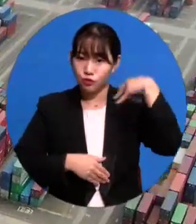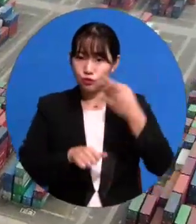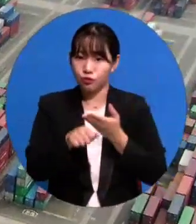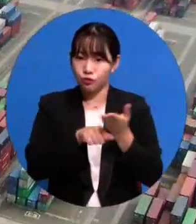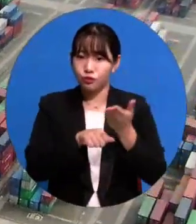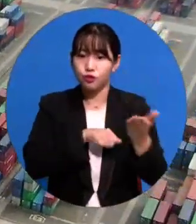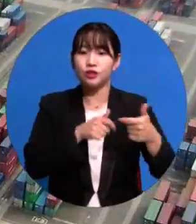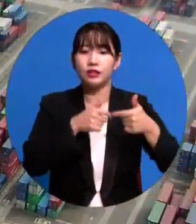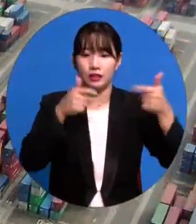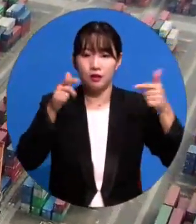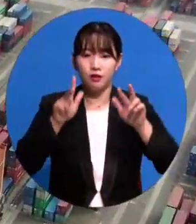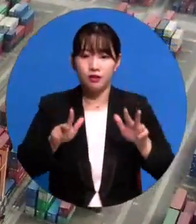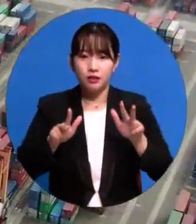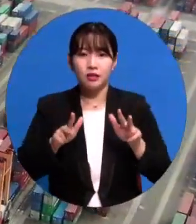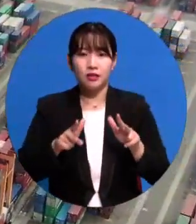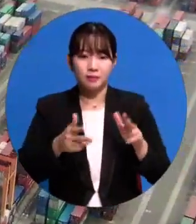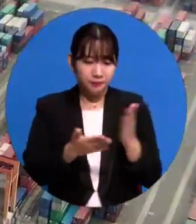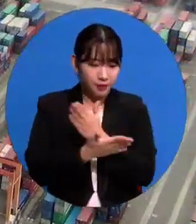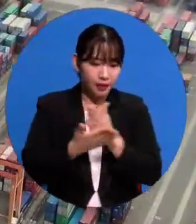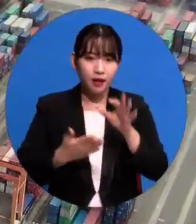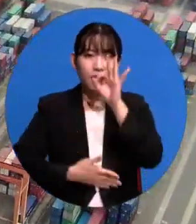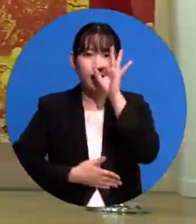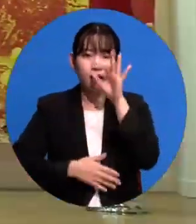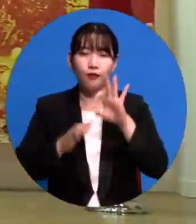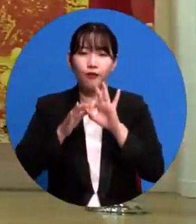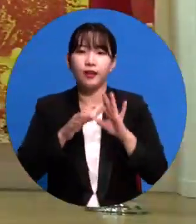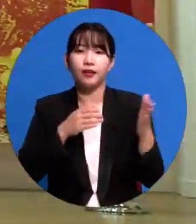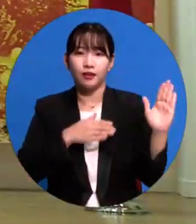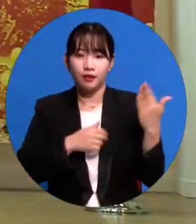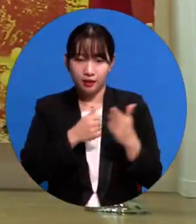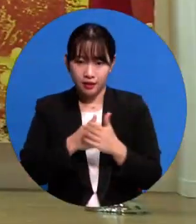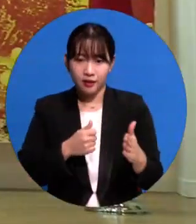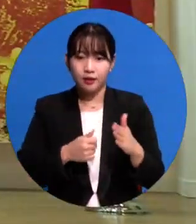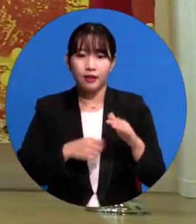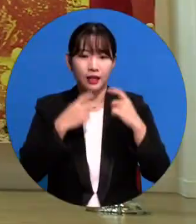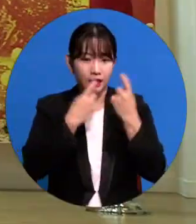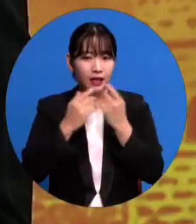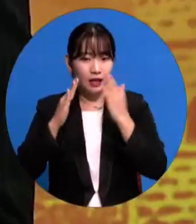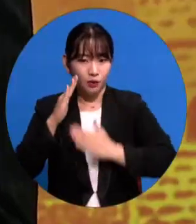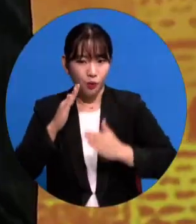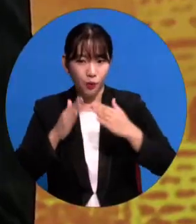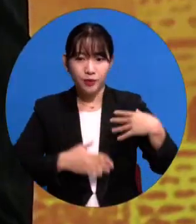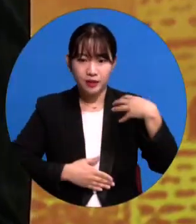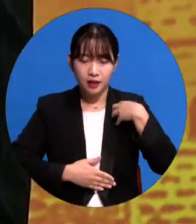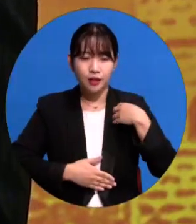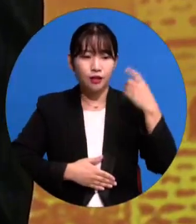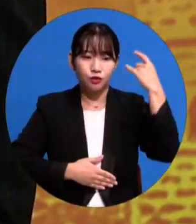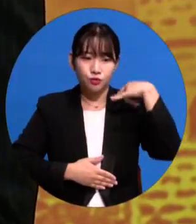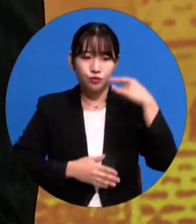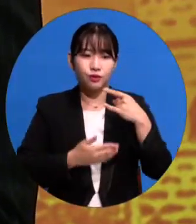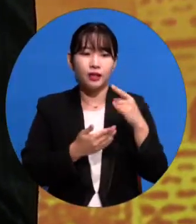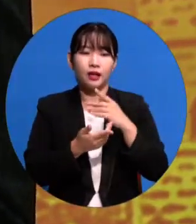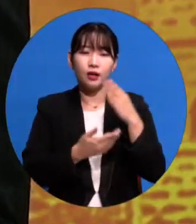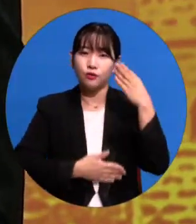확대하는 등 이제는 때려야 뗄 수 없는 관계가 된 만큼 민관을 중심으로 중국과 활발한 교류